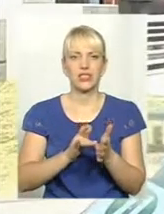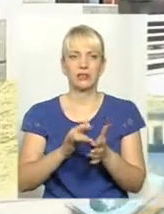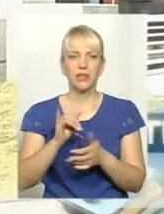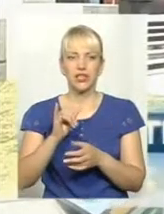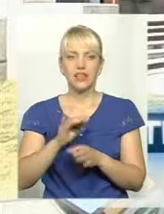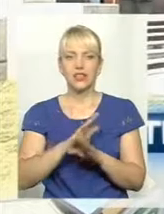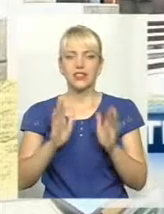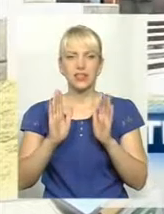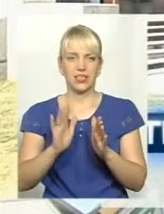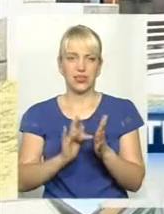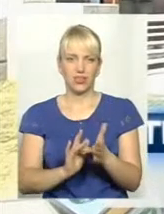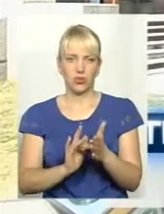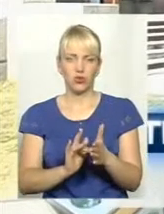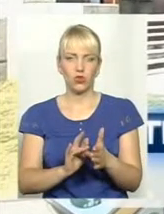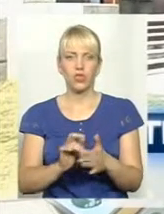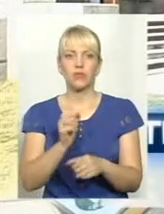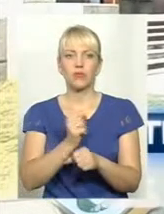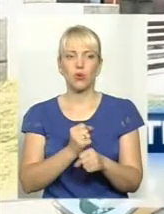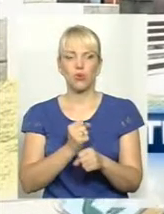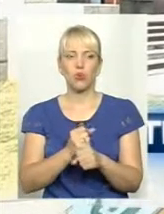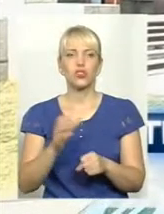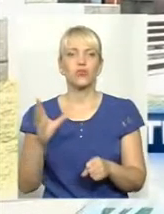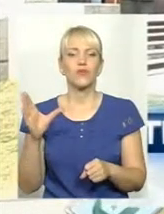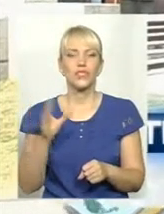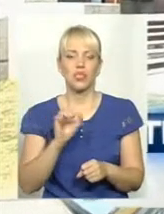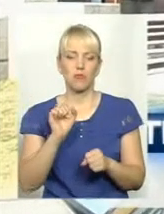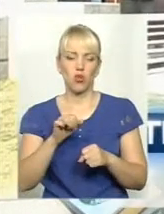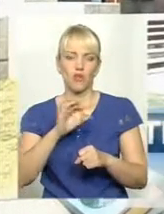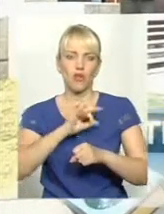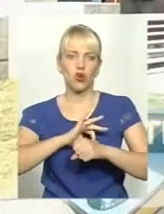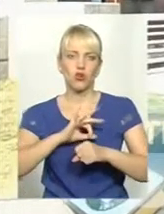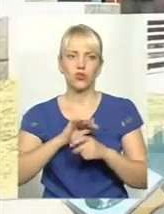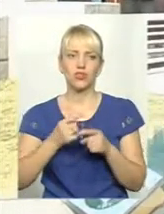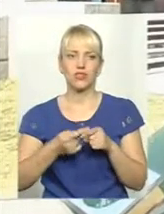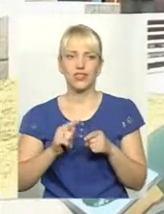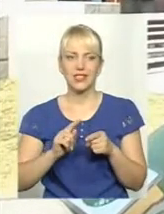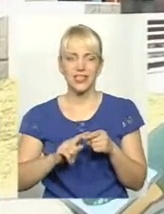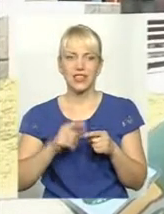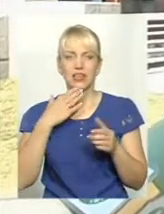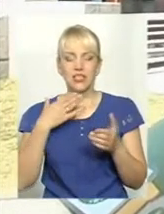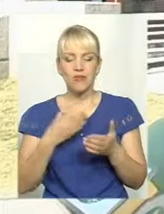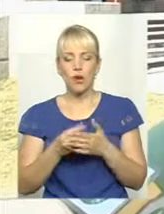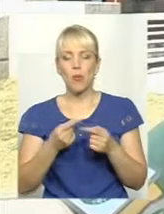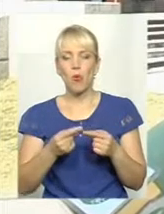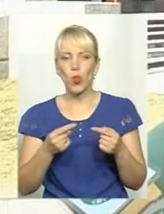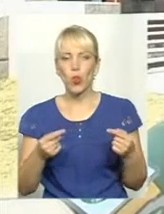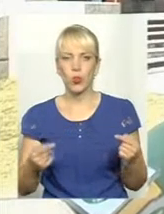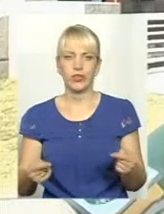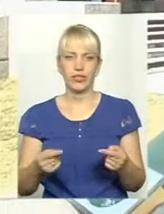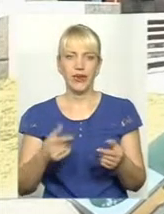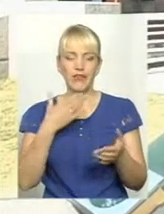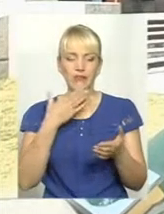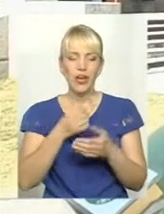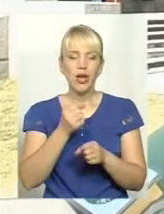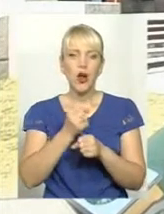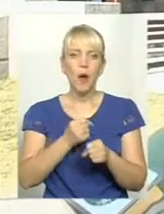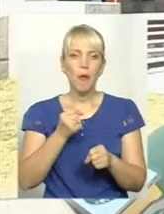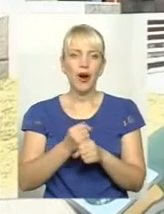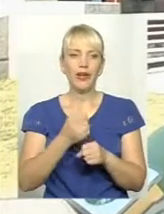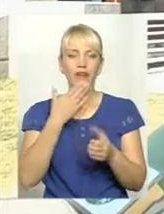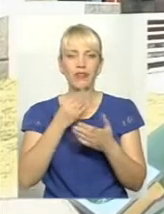що, наприклад, той логотип, який буде обраний от людьми, що ми його зможемо запустити для того, аби всі підприємці області, там,